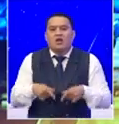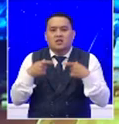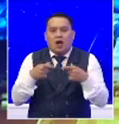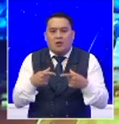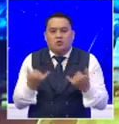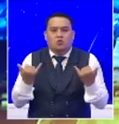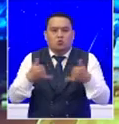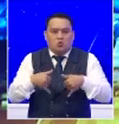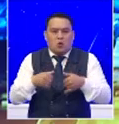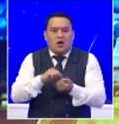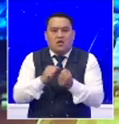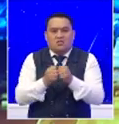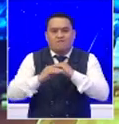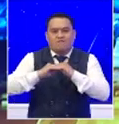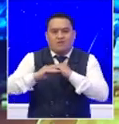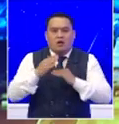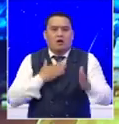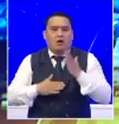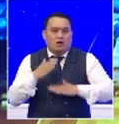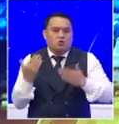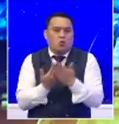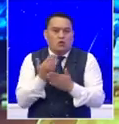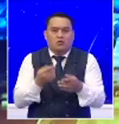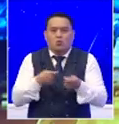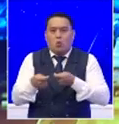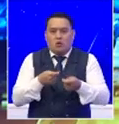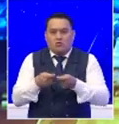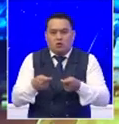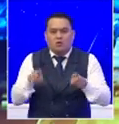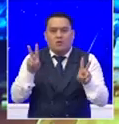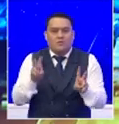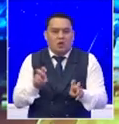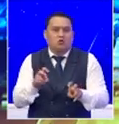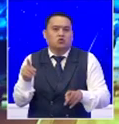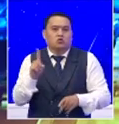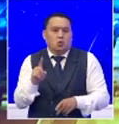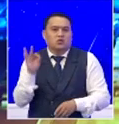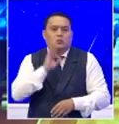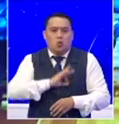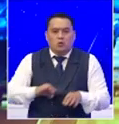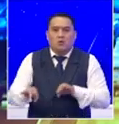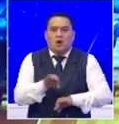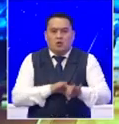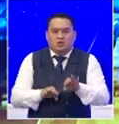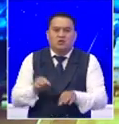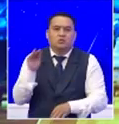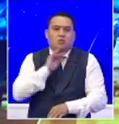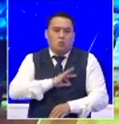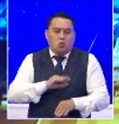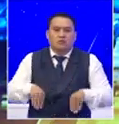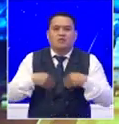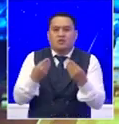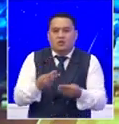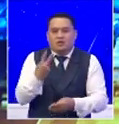прокладывают 2-слойный асфальт. Радостной вестью поделилось руководство «Казавтожол». Напомним, в эксплуатацию проект будет сдан полностью